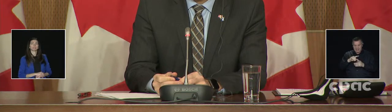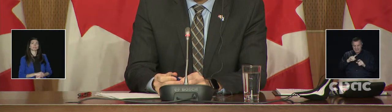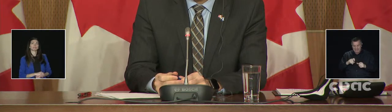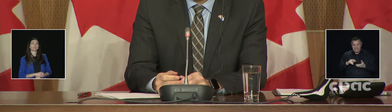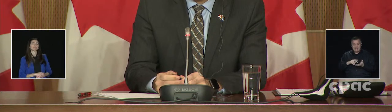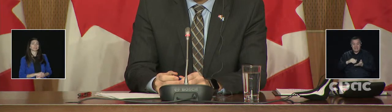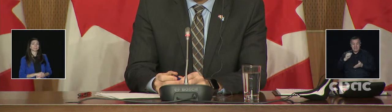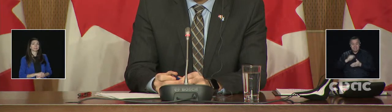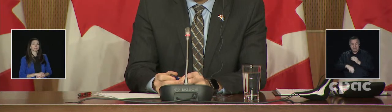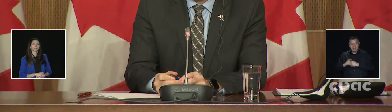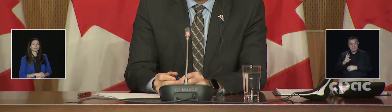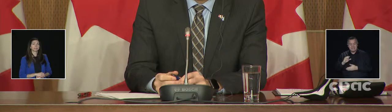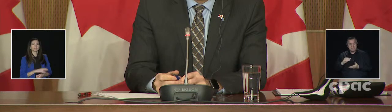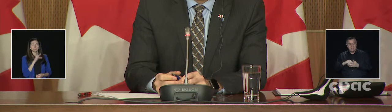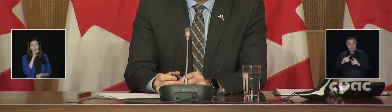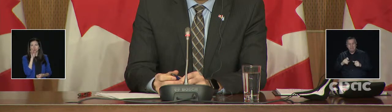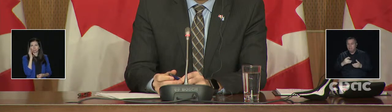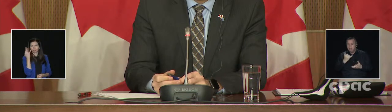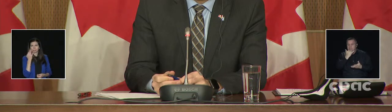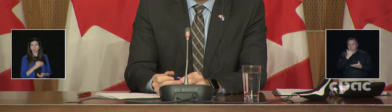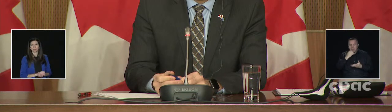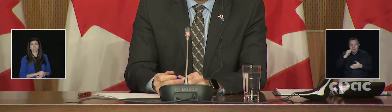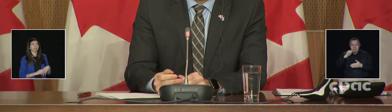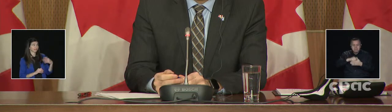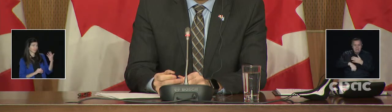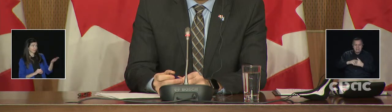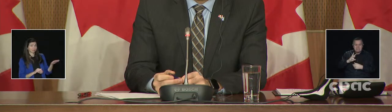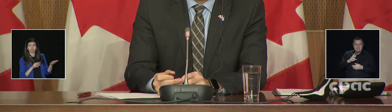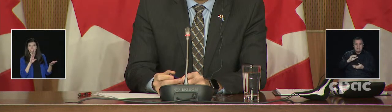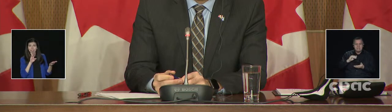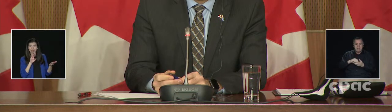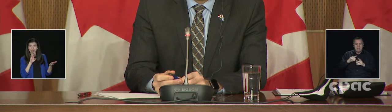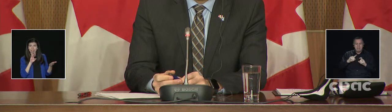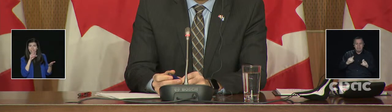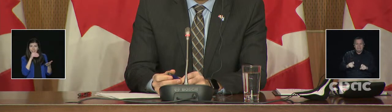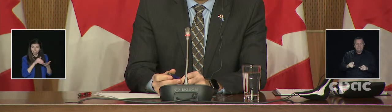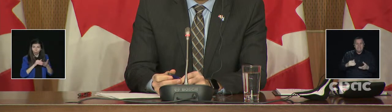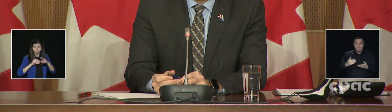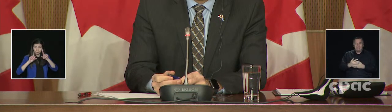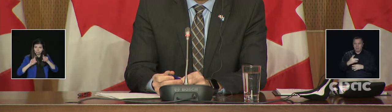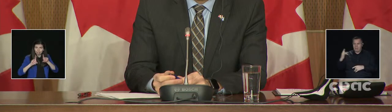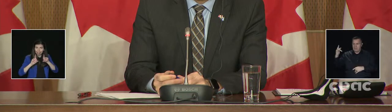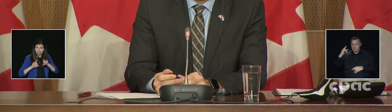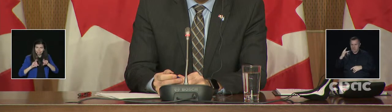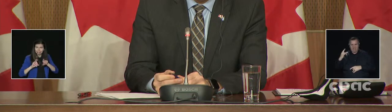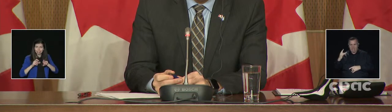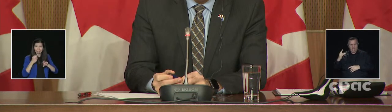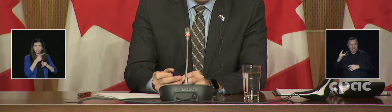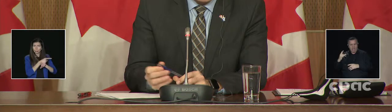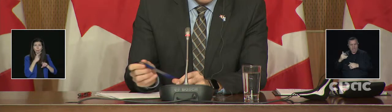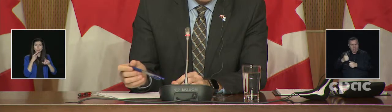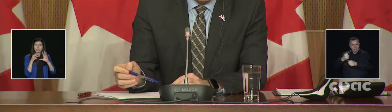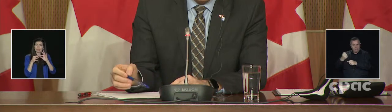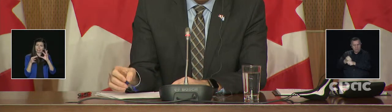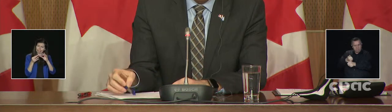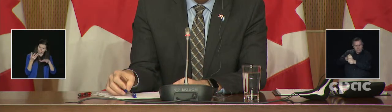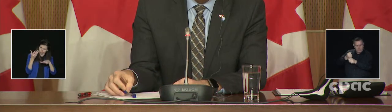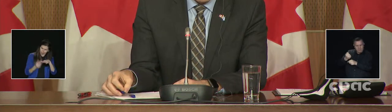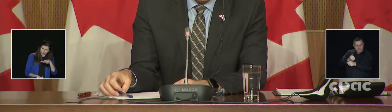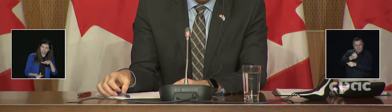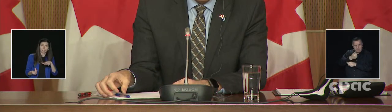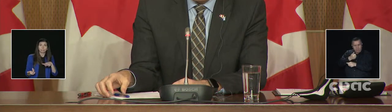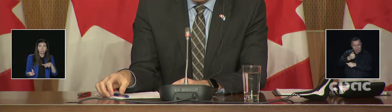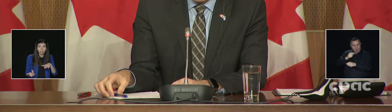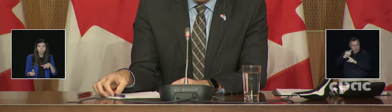objectif. Qu'est-ce qui se passe avec ce trou de 6 000 tests? Est-ce qu'il y a des passagers qui rentrent sans se faire tester? Il y a deux choses